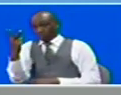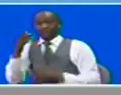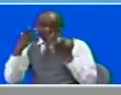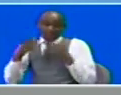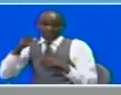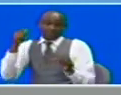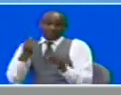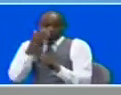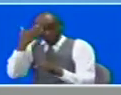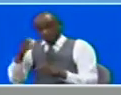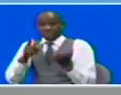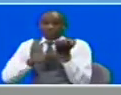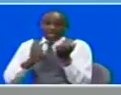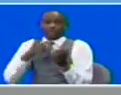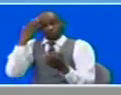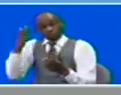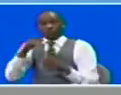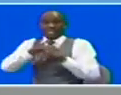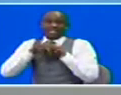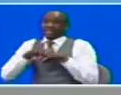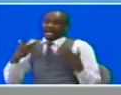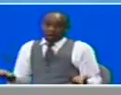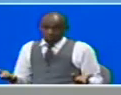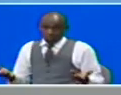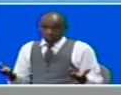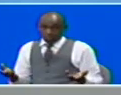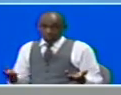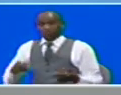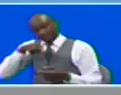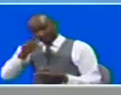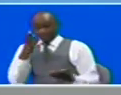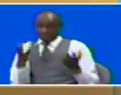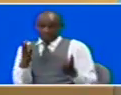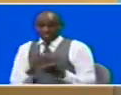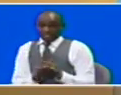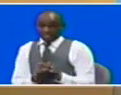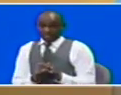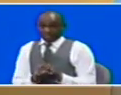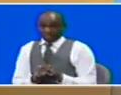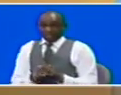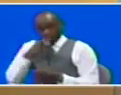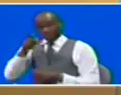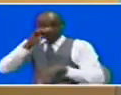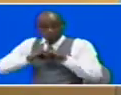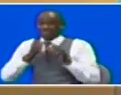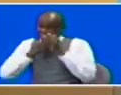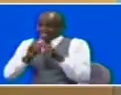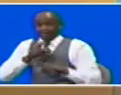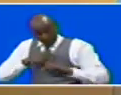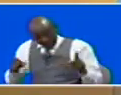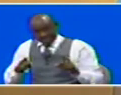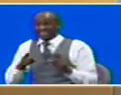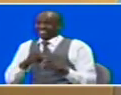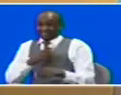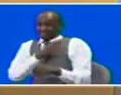hujasoma, hujui kuongea Kiswahili, hujui kuongea Kiingereza, wewe ndio ni unaweza kuwa a very good leader. Lakini ukiangalia kipawa